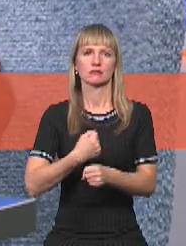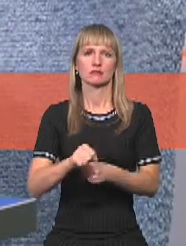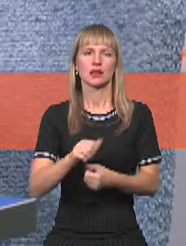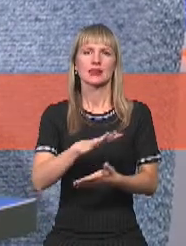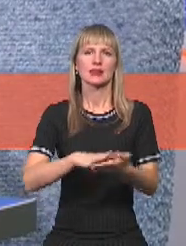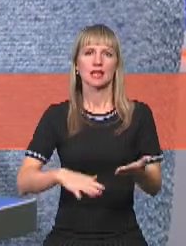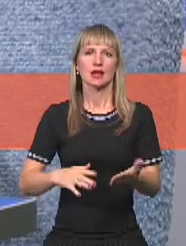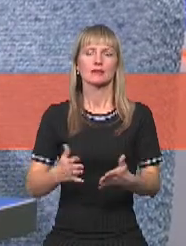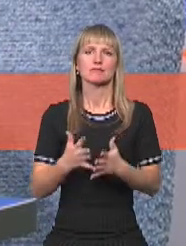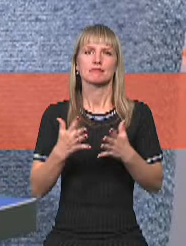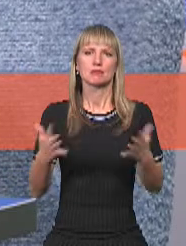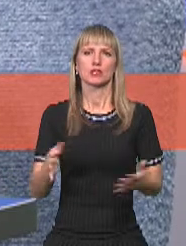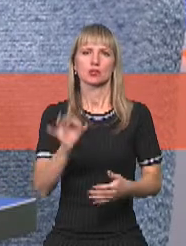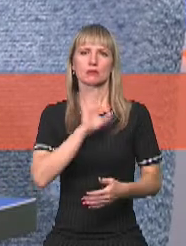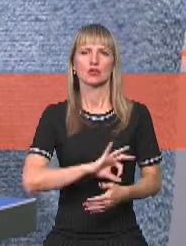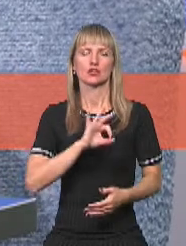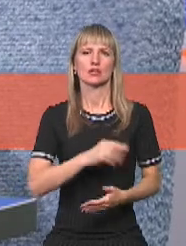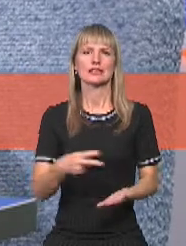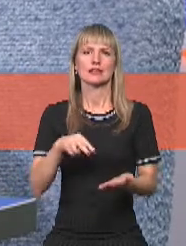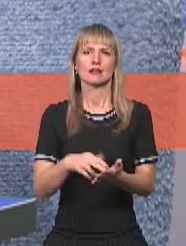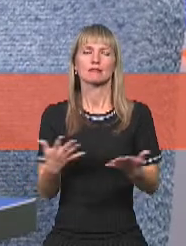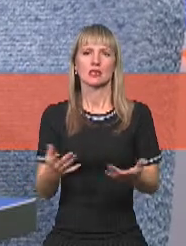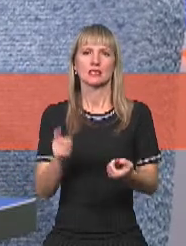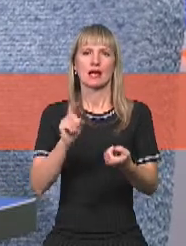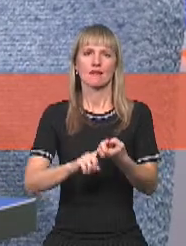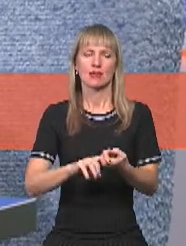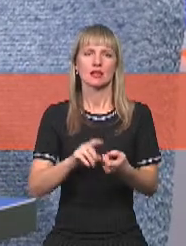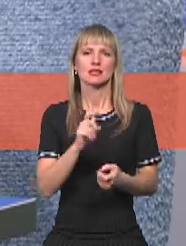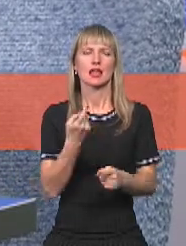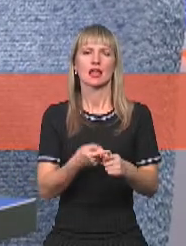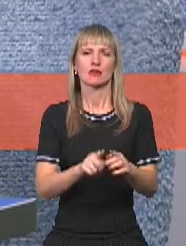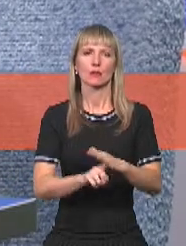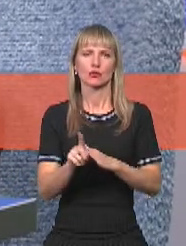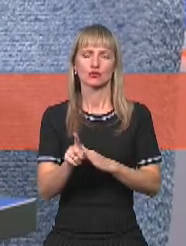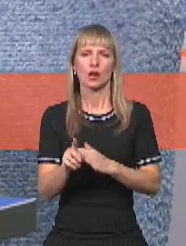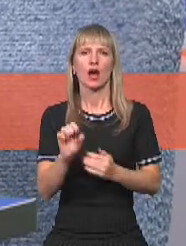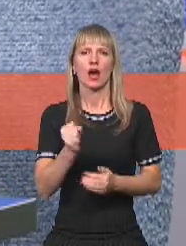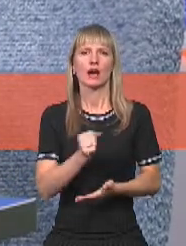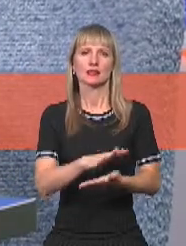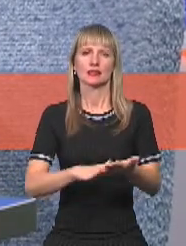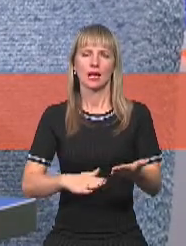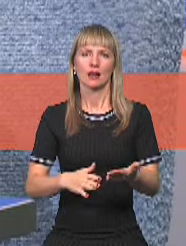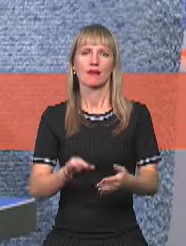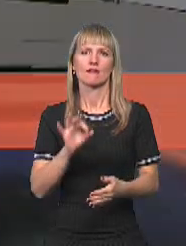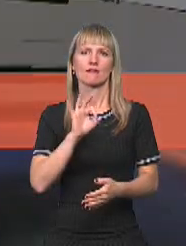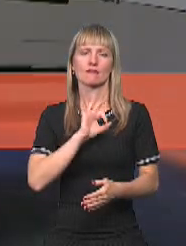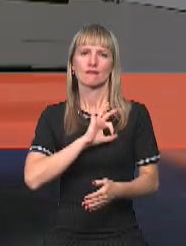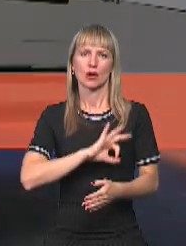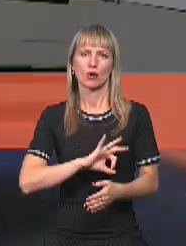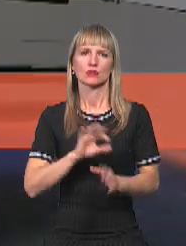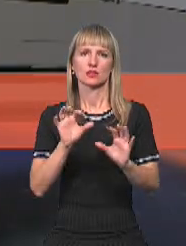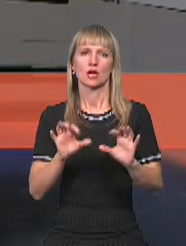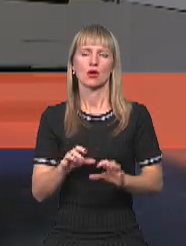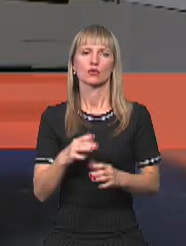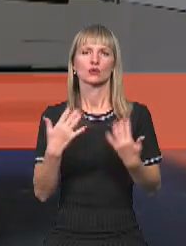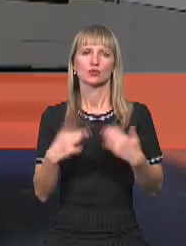дедалі більше споживати і ставати дедалі більш залежним з цього почати, ну а далі врешті виконувати закони, за якими вже має